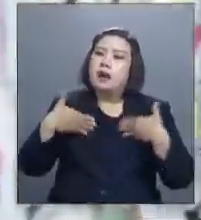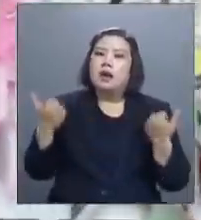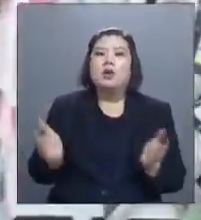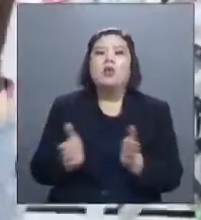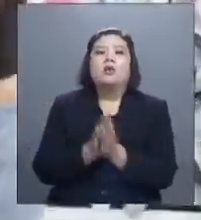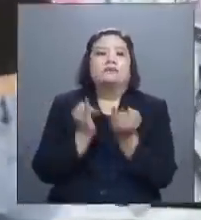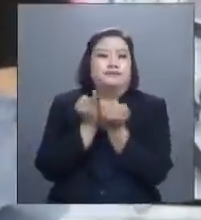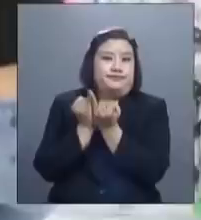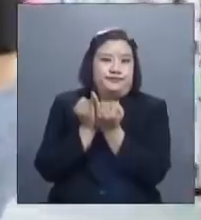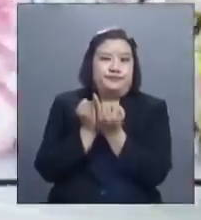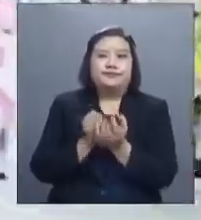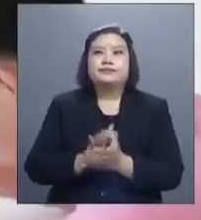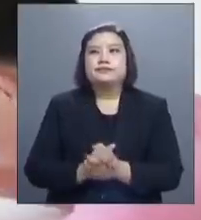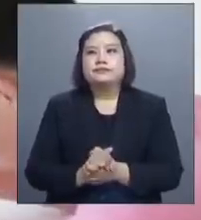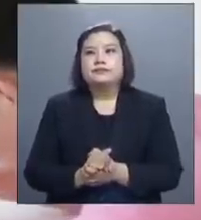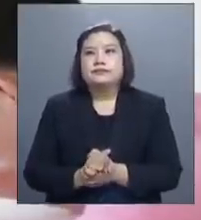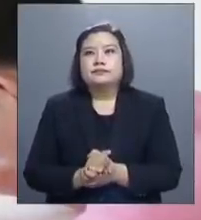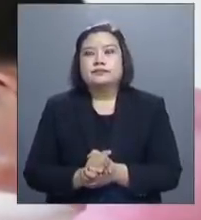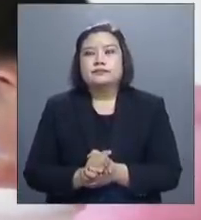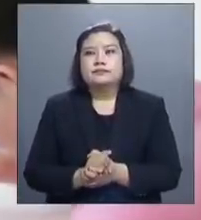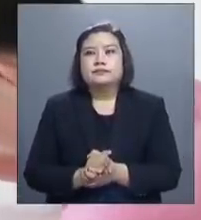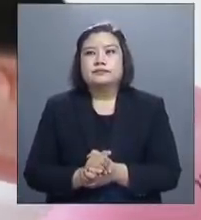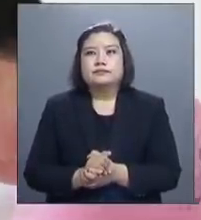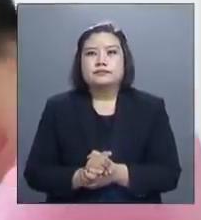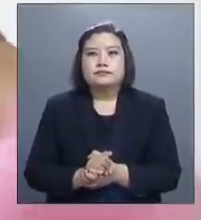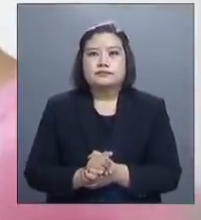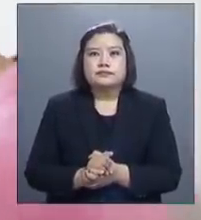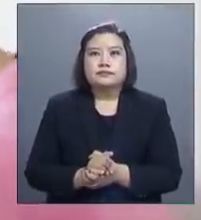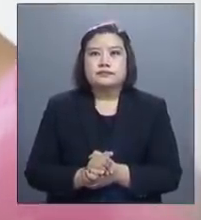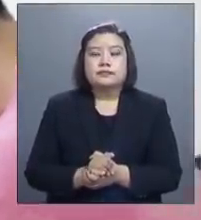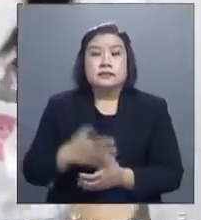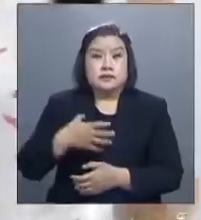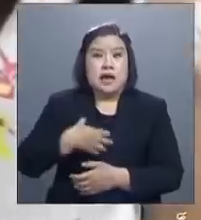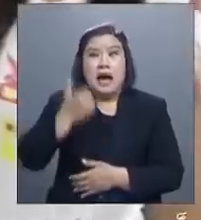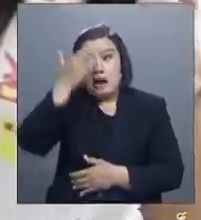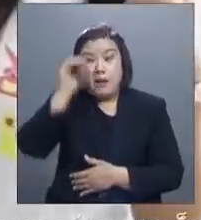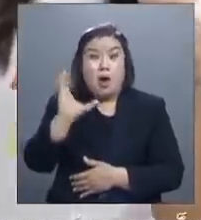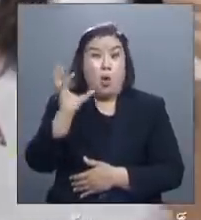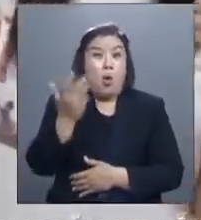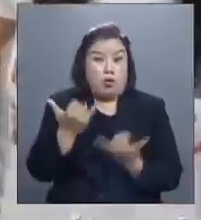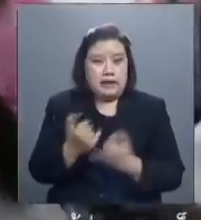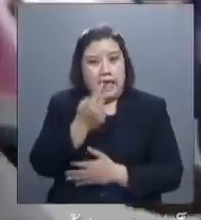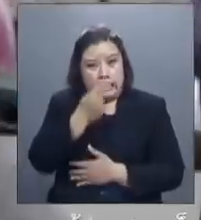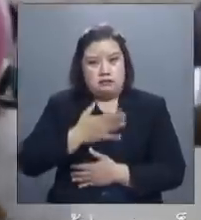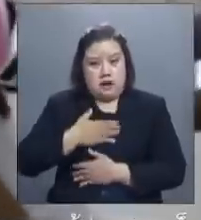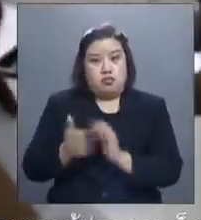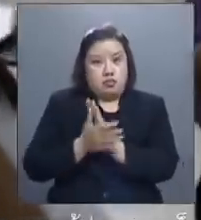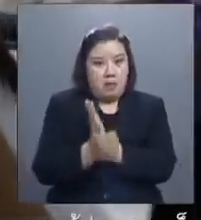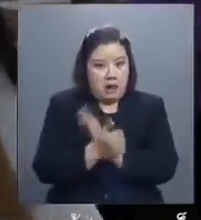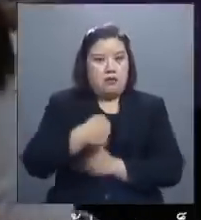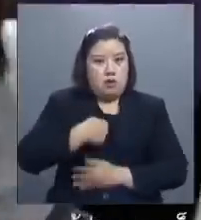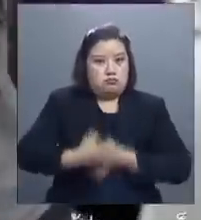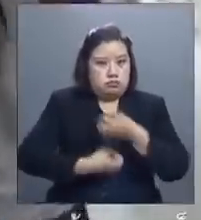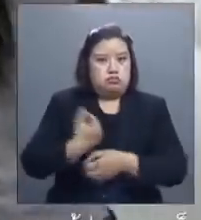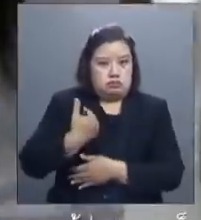ราจะมีโลกใหม่ที่เราจะเห็นความสามารถของเขาในด้านอื่นๆแล้วก็